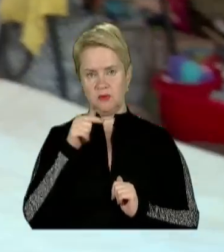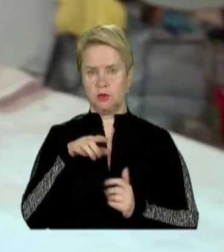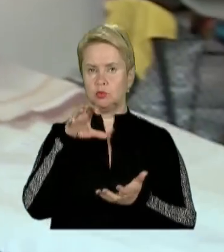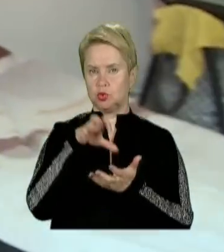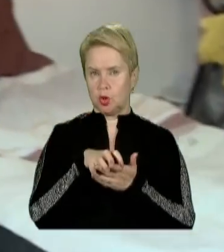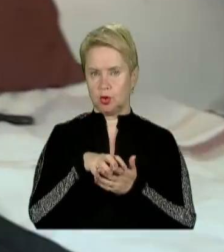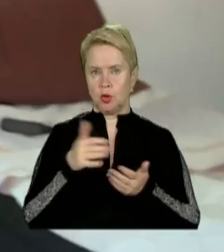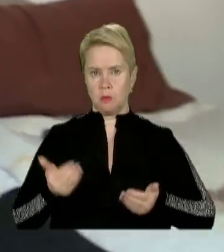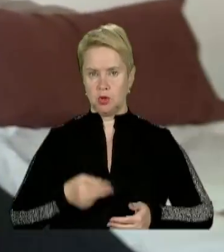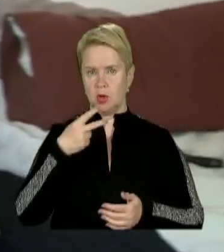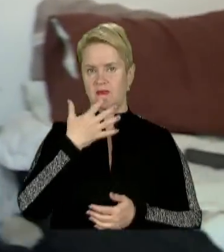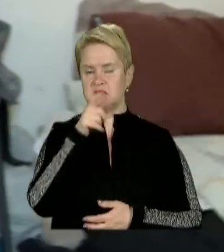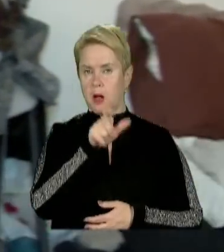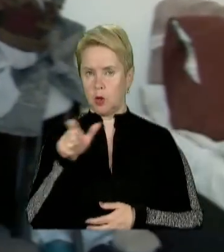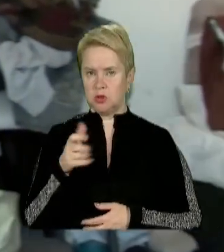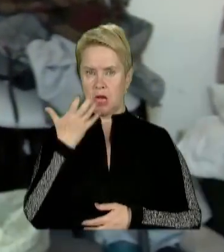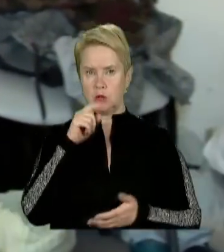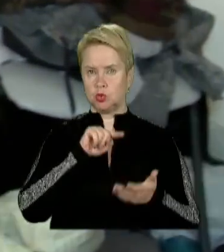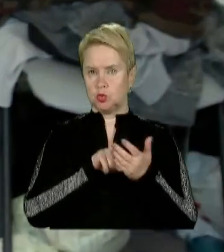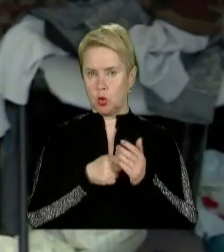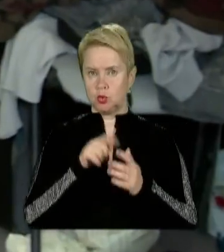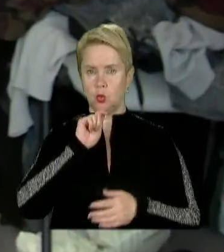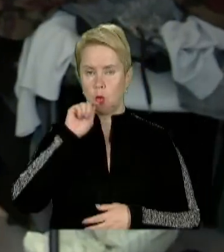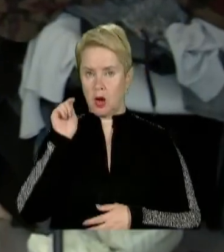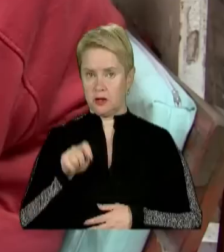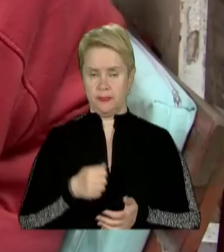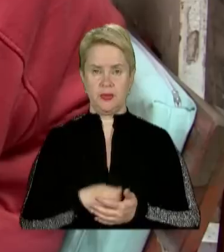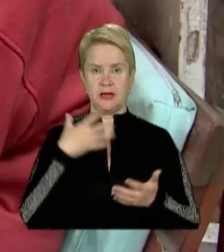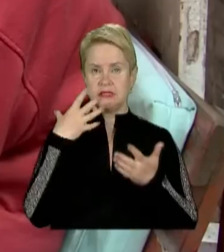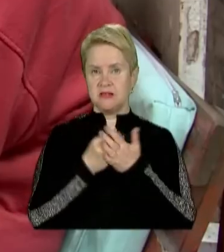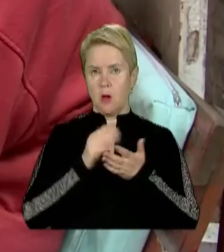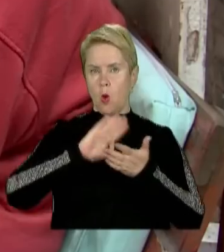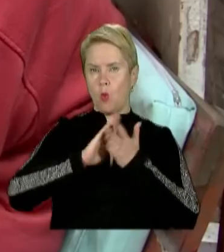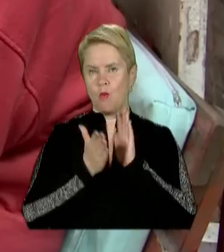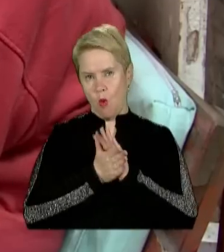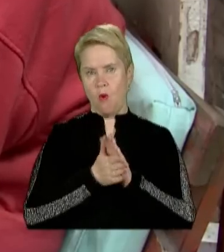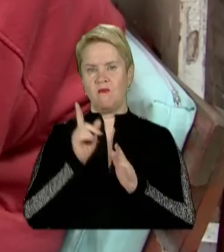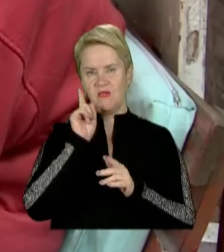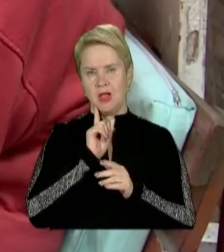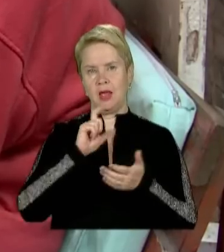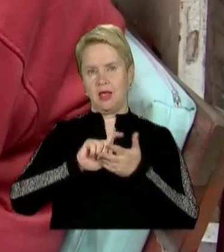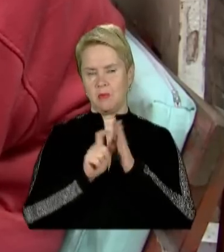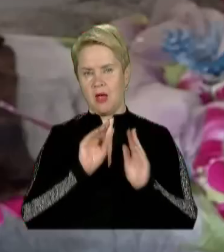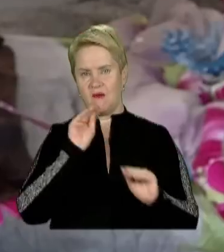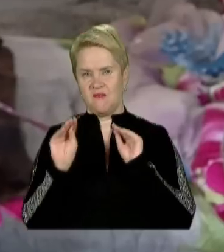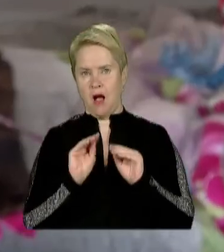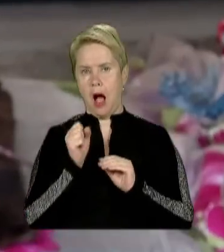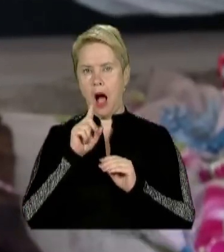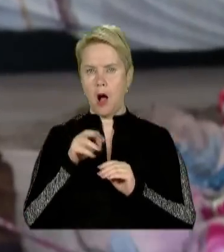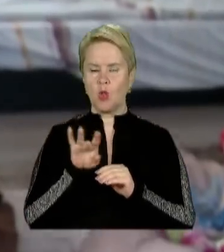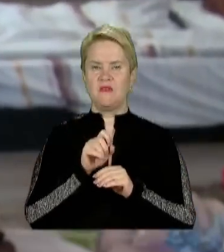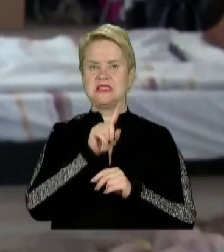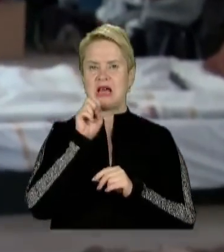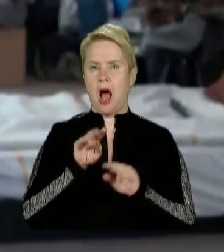шелтері мешкають 25 людей з гарячих точок України. Свої умовні кімнати вони облаштували в актових та